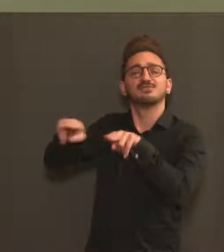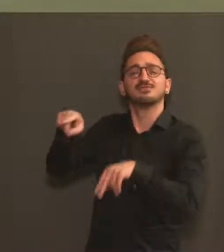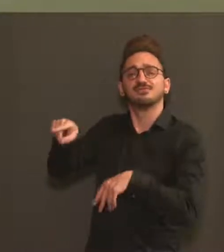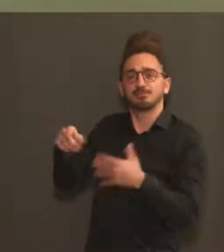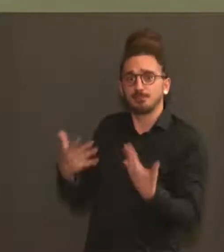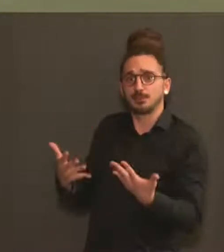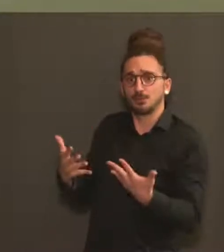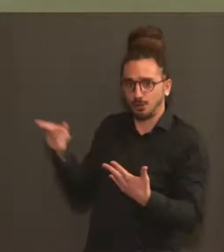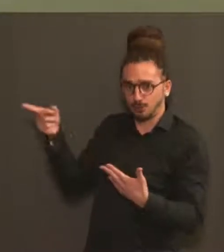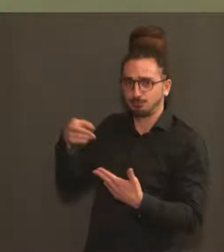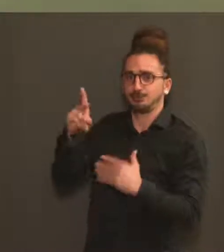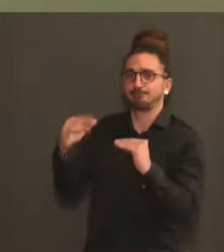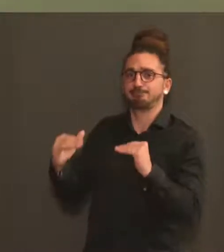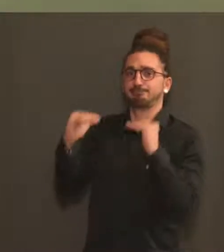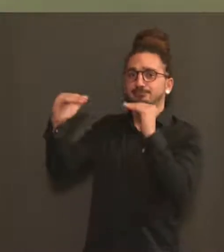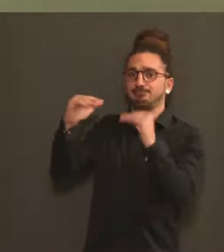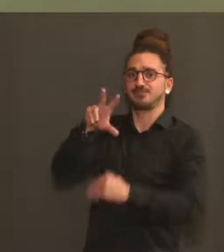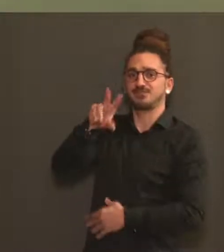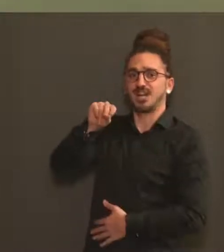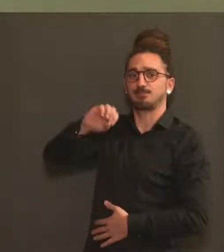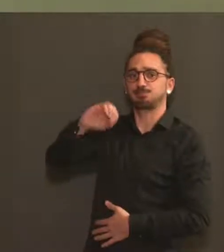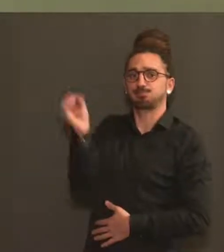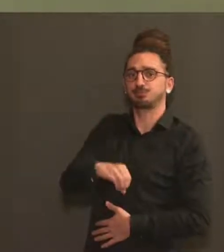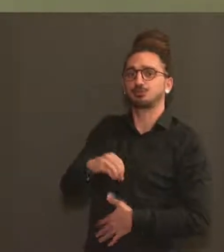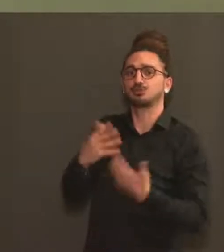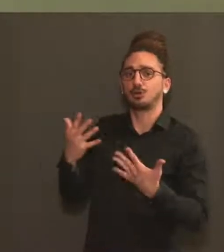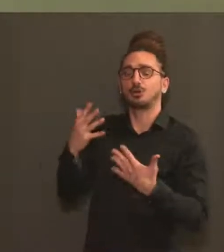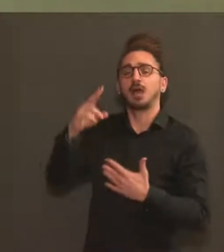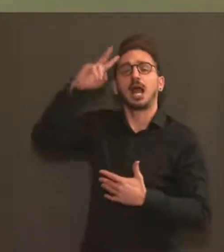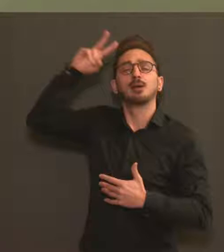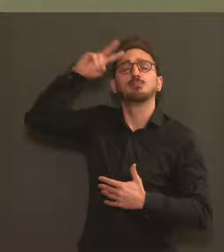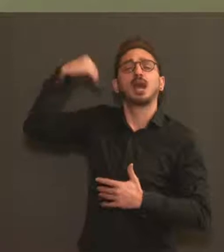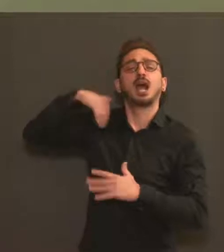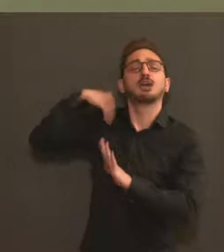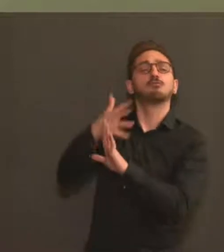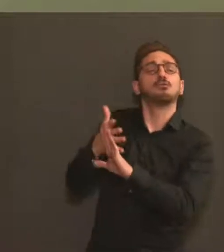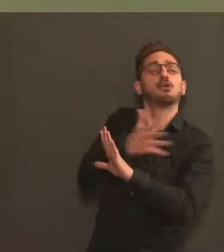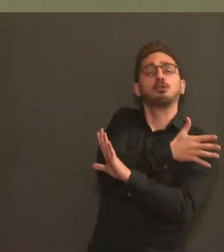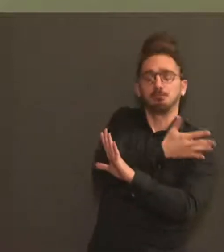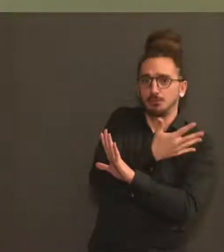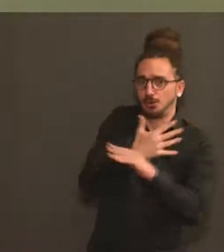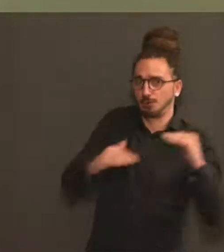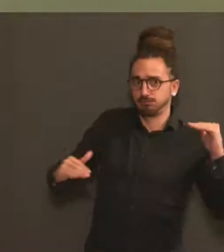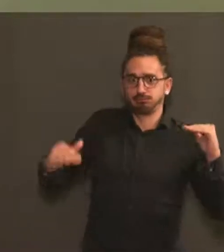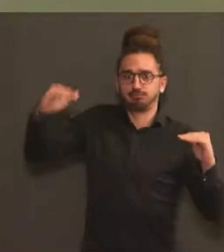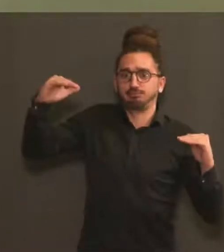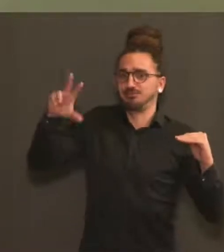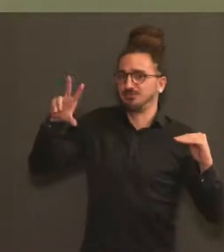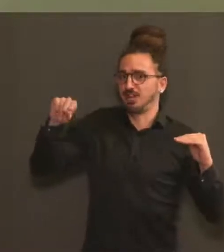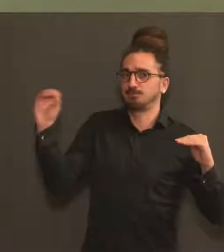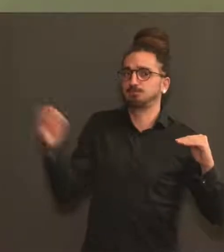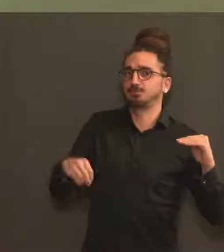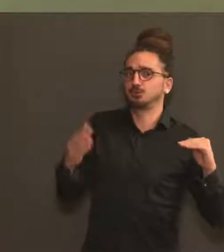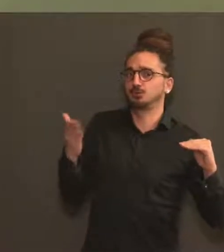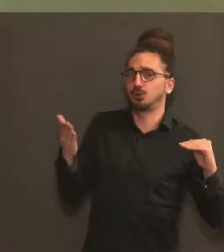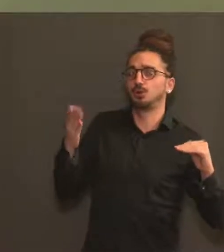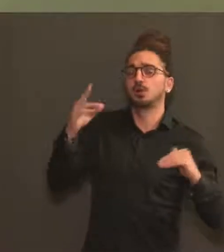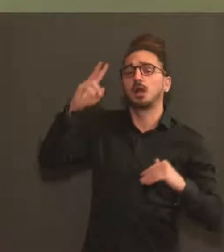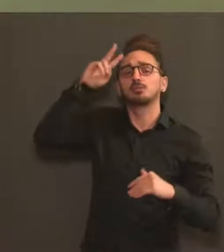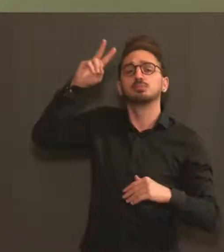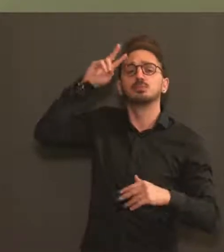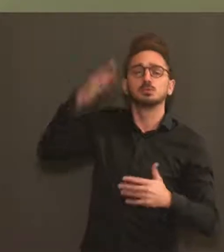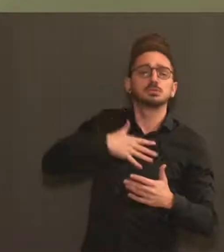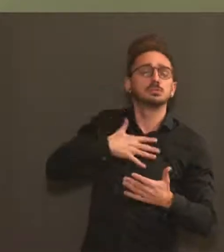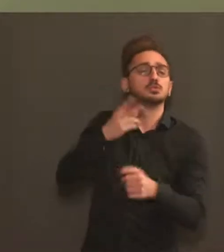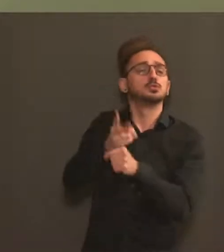de nos soins intensifs. D'habitude, à cette période-ci de l'année, on a 1450 patients en soins intensifs, alors